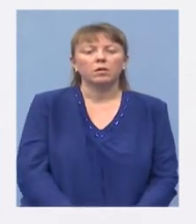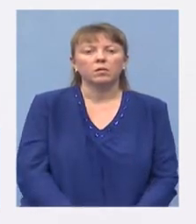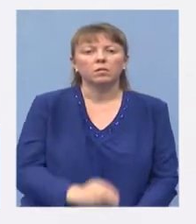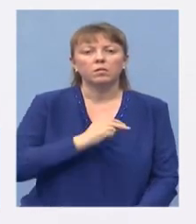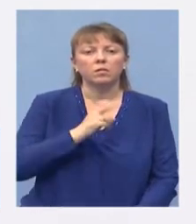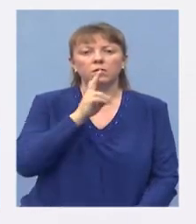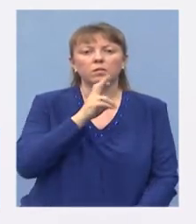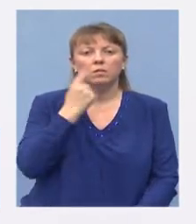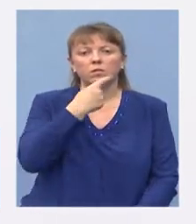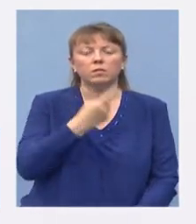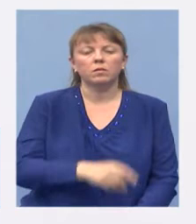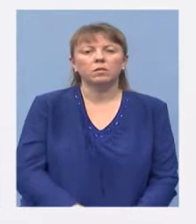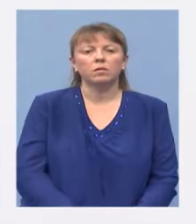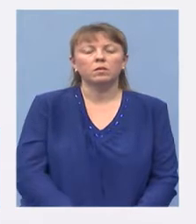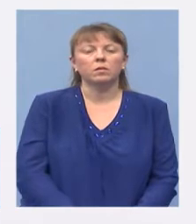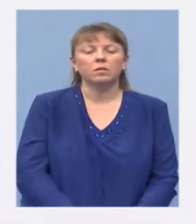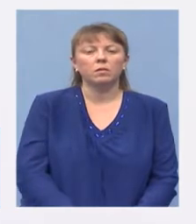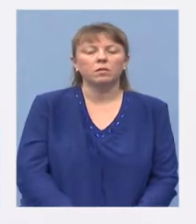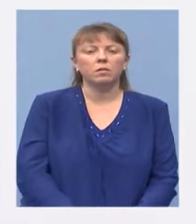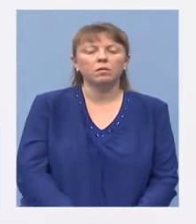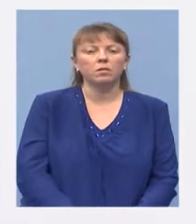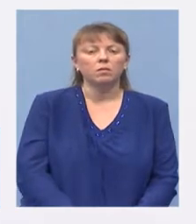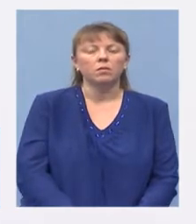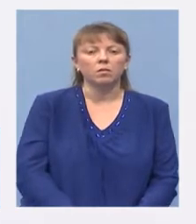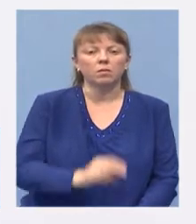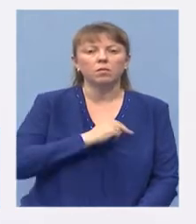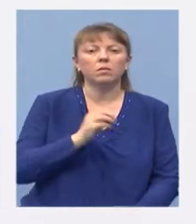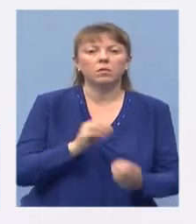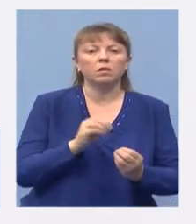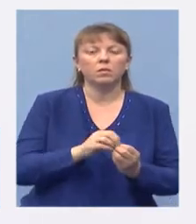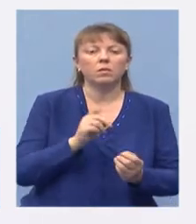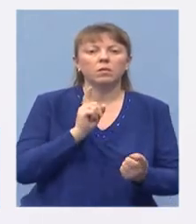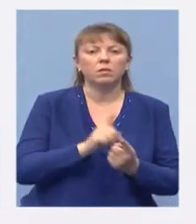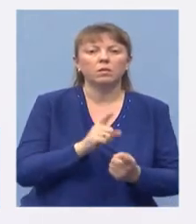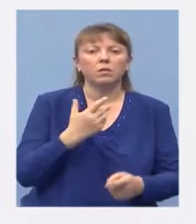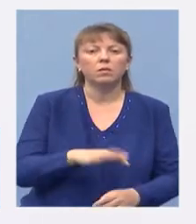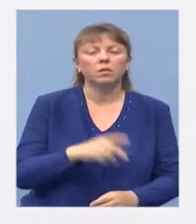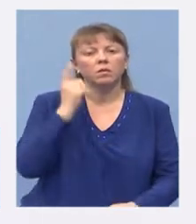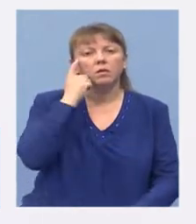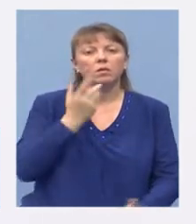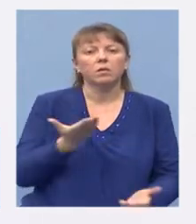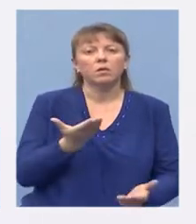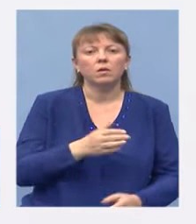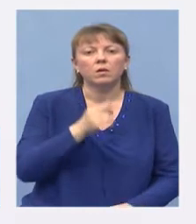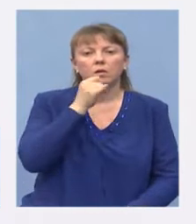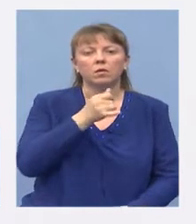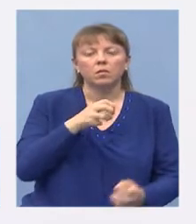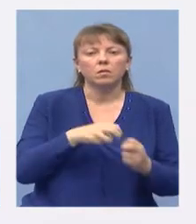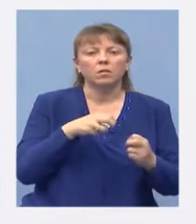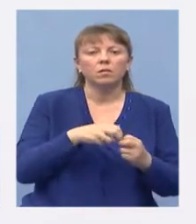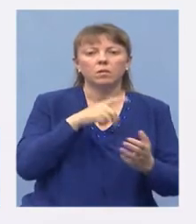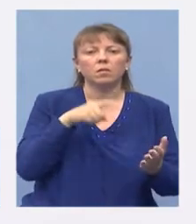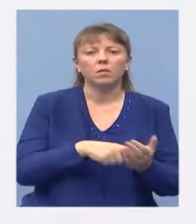с государственными органами налажена. В принципе, наши коллеги всегда идут нам навстречу, решаем какие-то возникающие проблемные